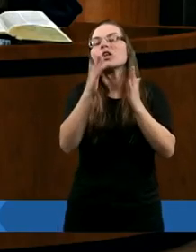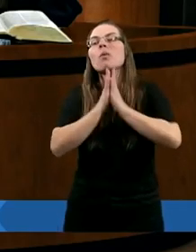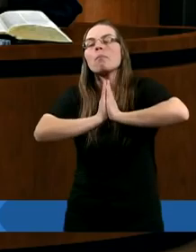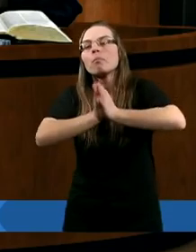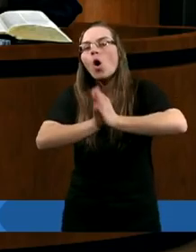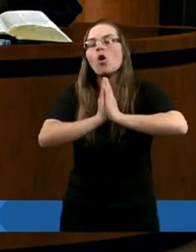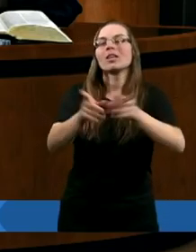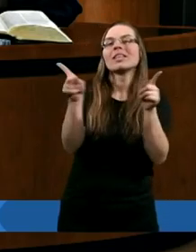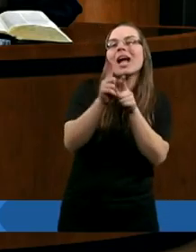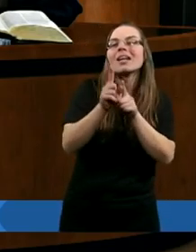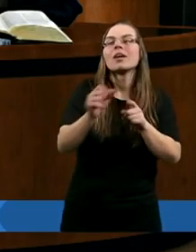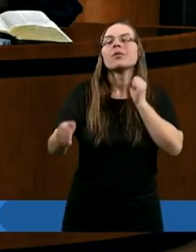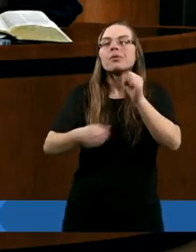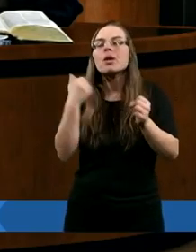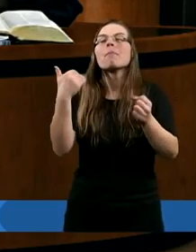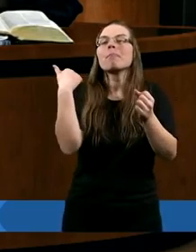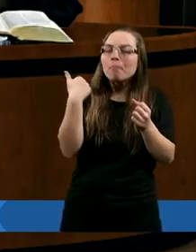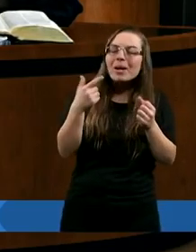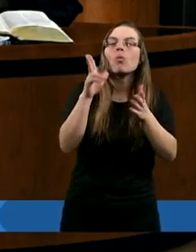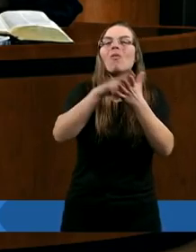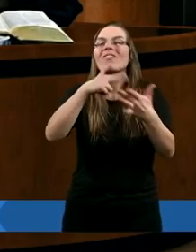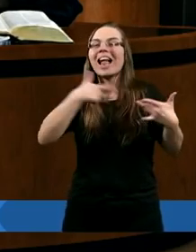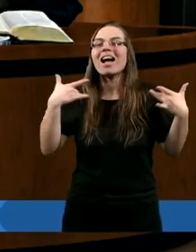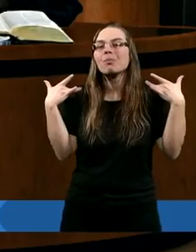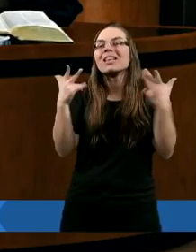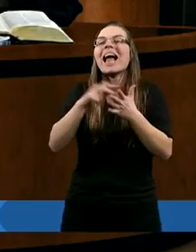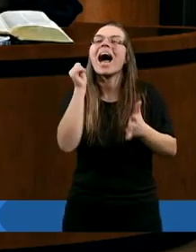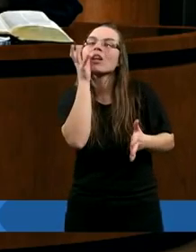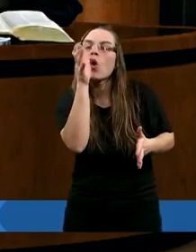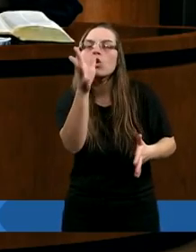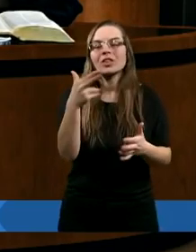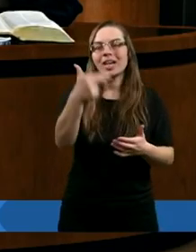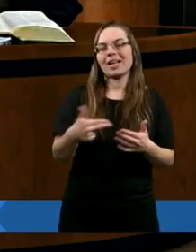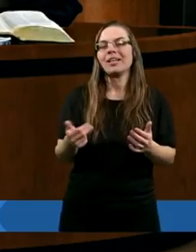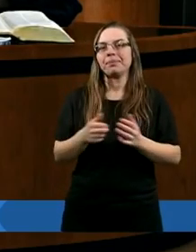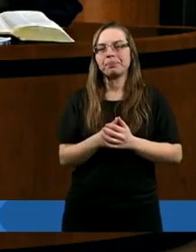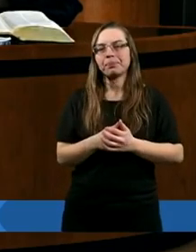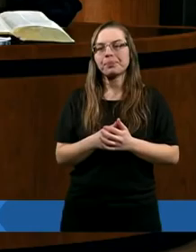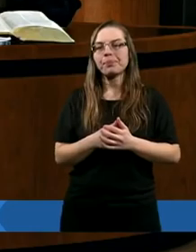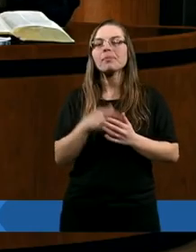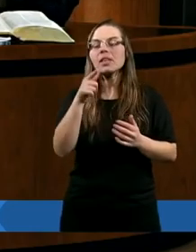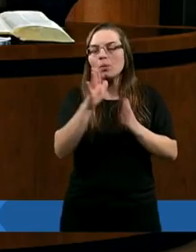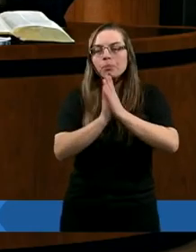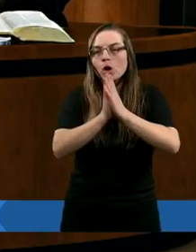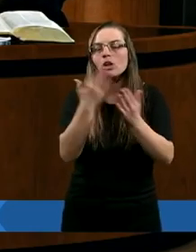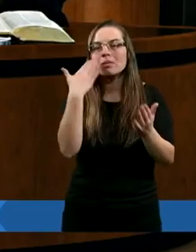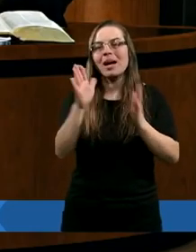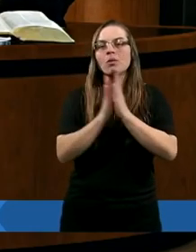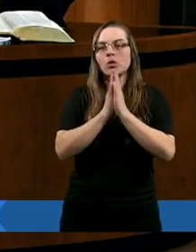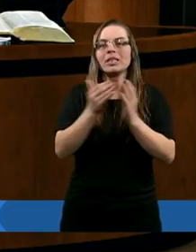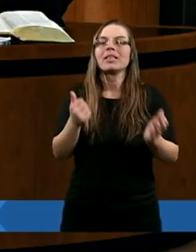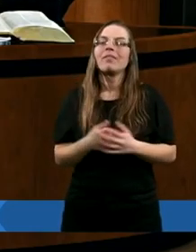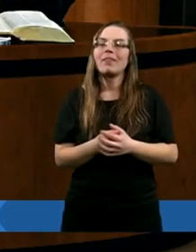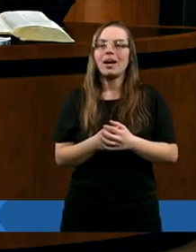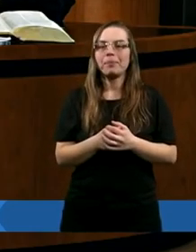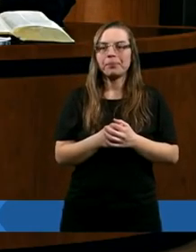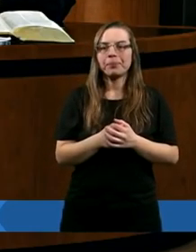prosić także o to, by to było skuteczne na co dzień, by były owoce także widoczne w naszym życiu. Igorze, bardzo proszę.